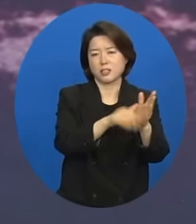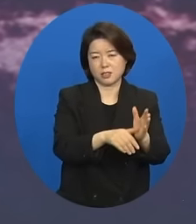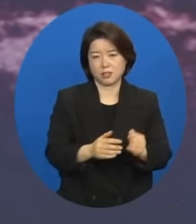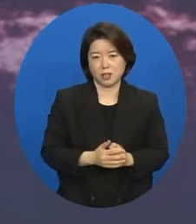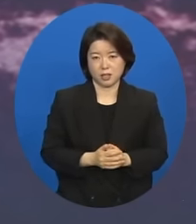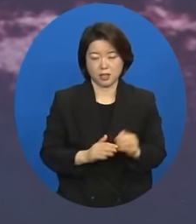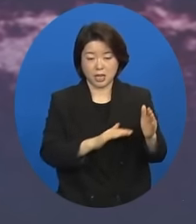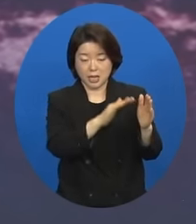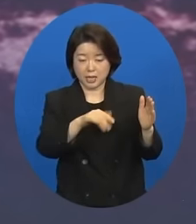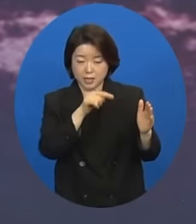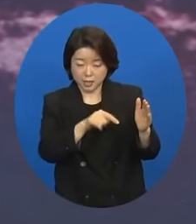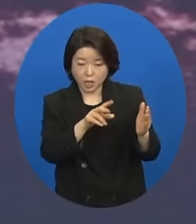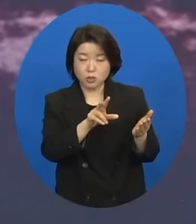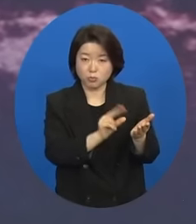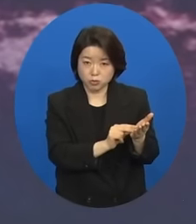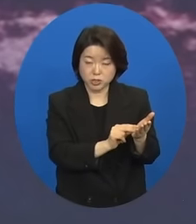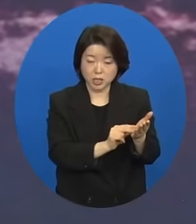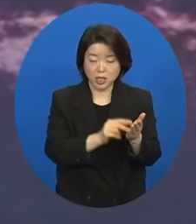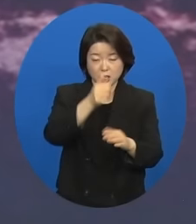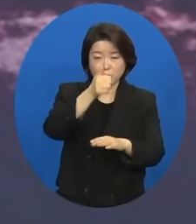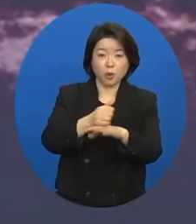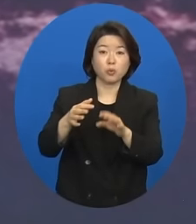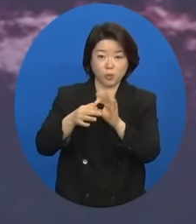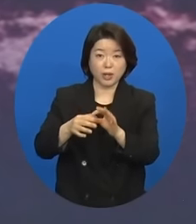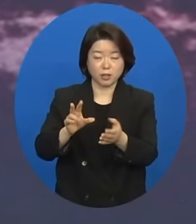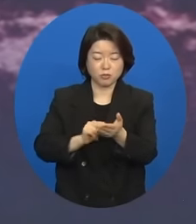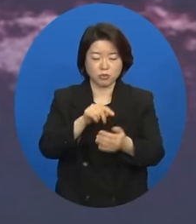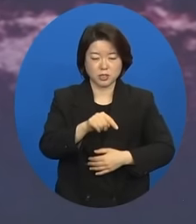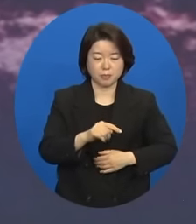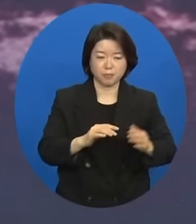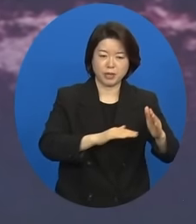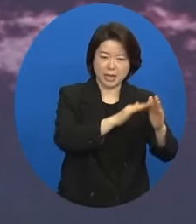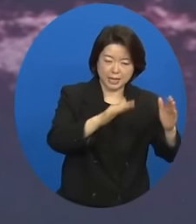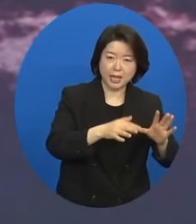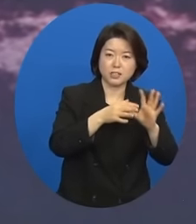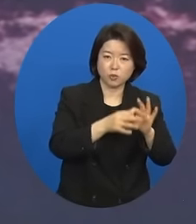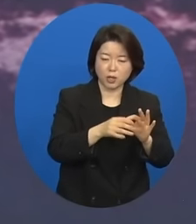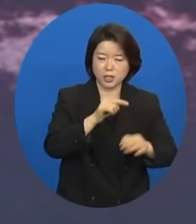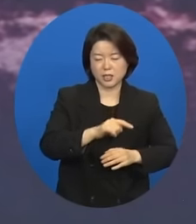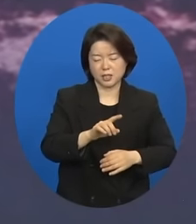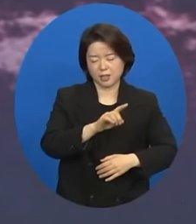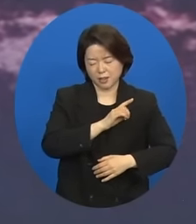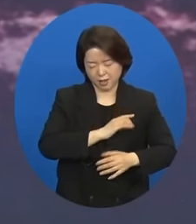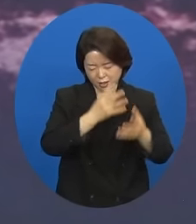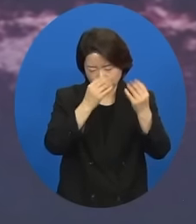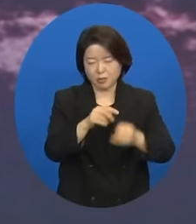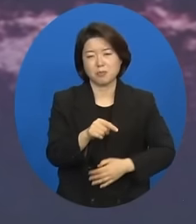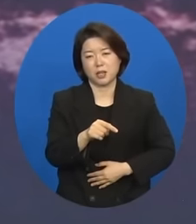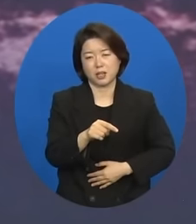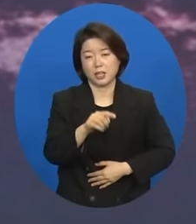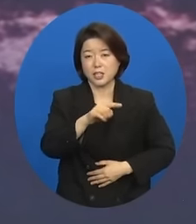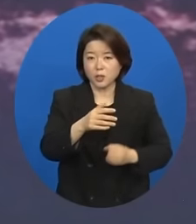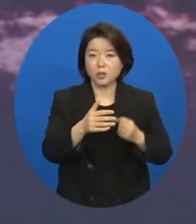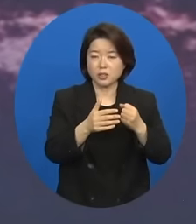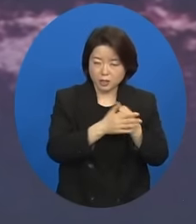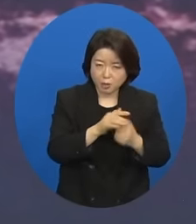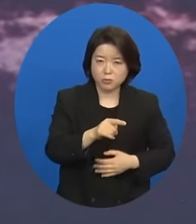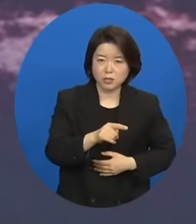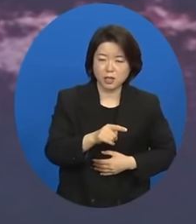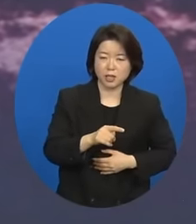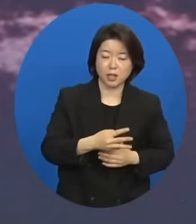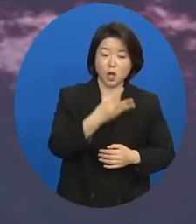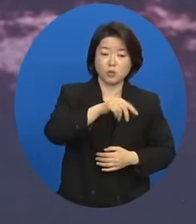가정의 문데 그 결 관계 문제거든 가정 관계 이게 가장 많아요 이것 때문에